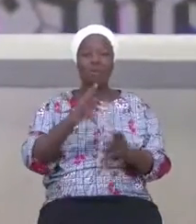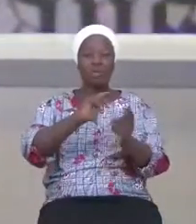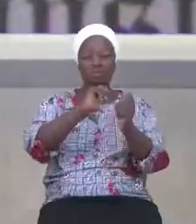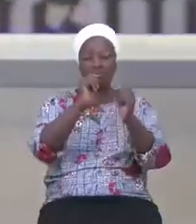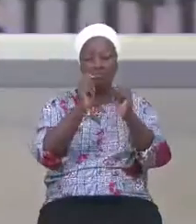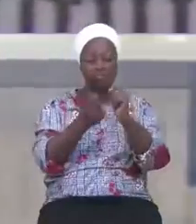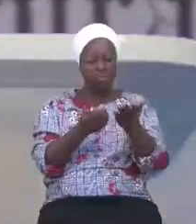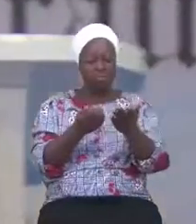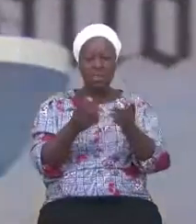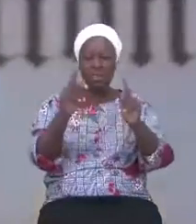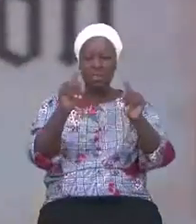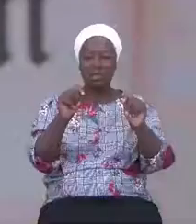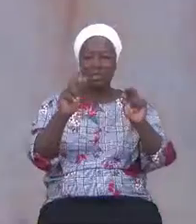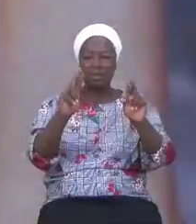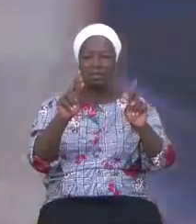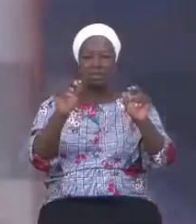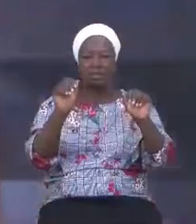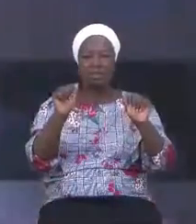transfusion. La transfusion,